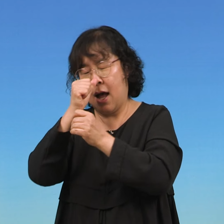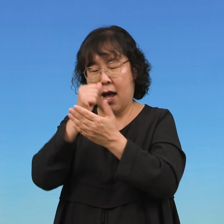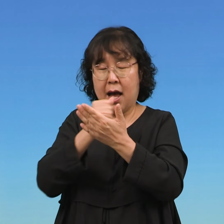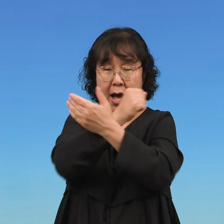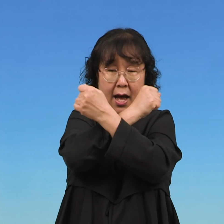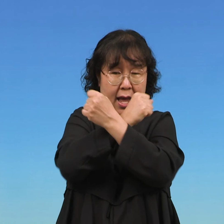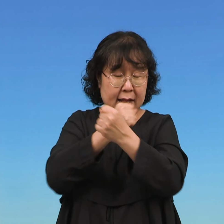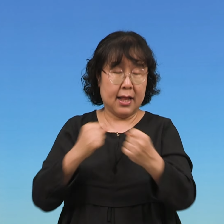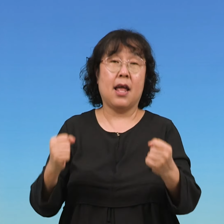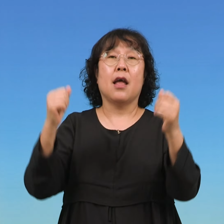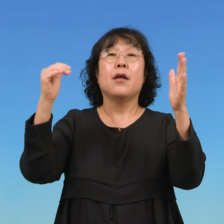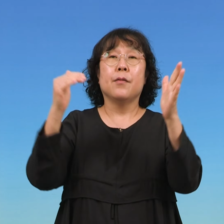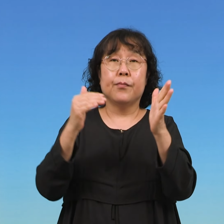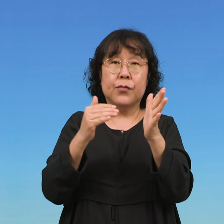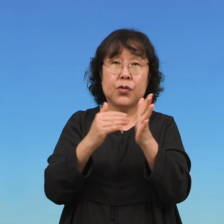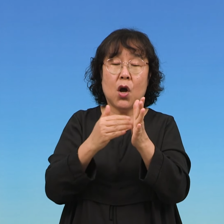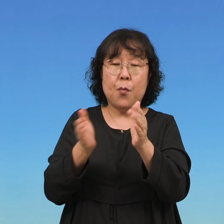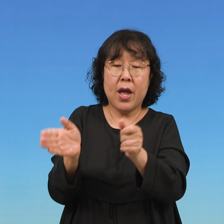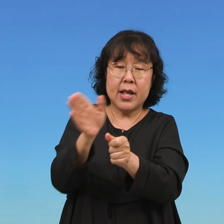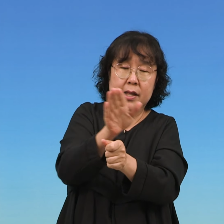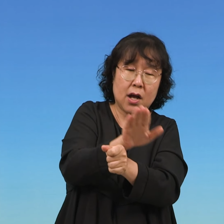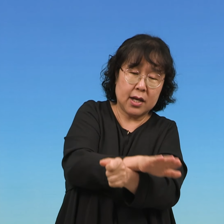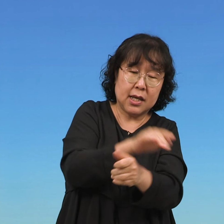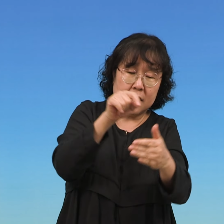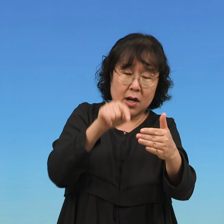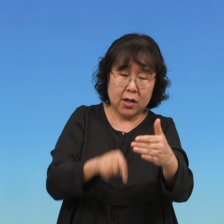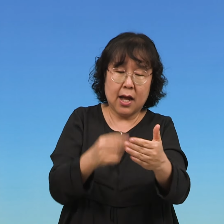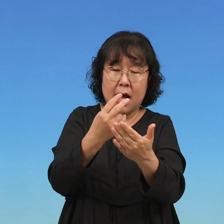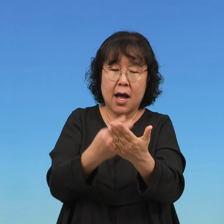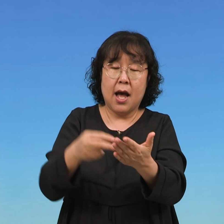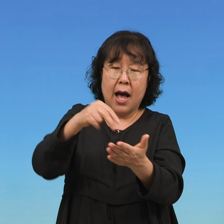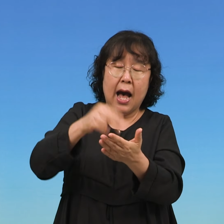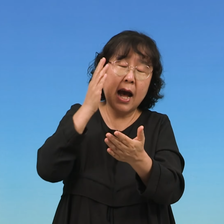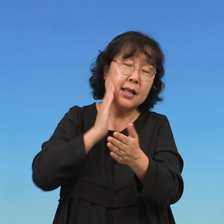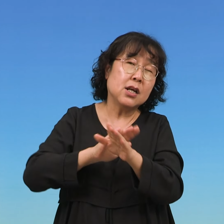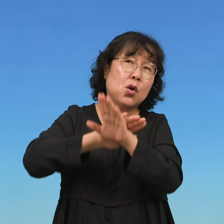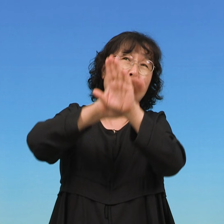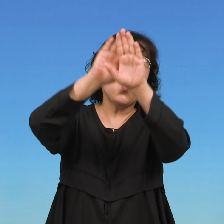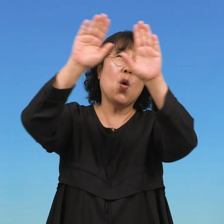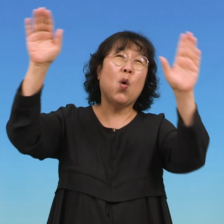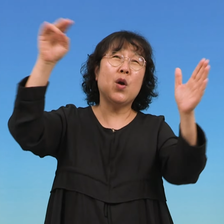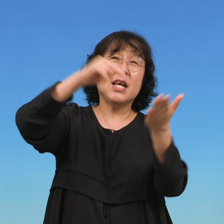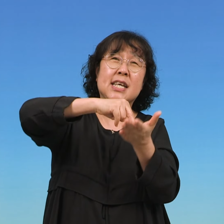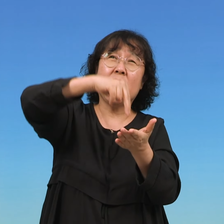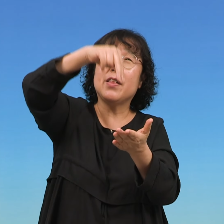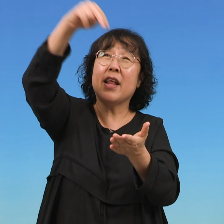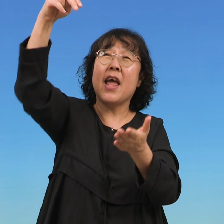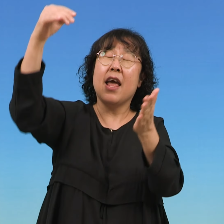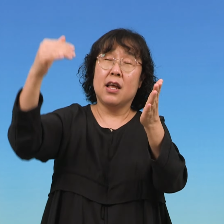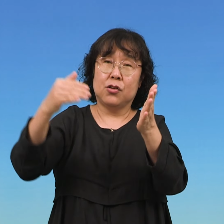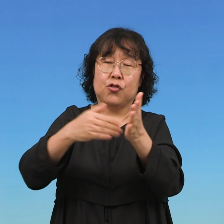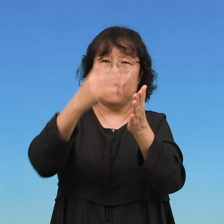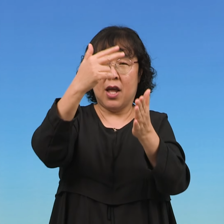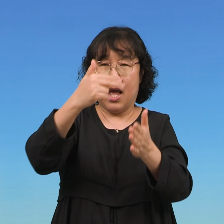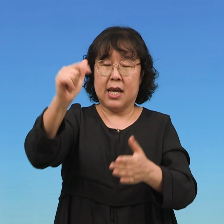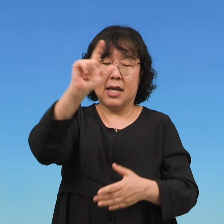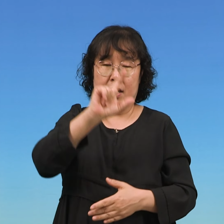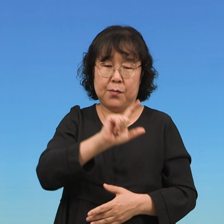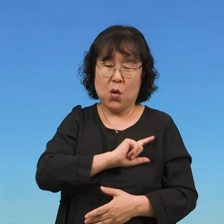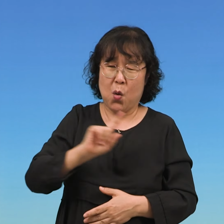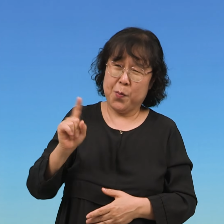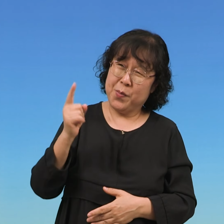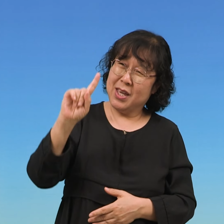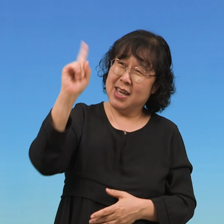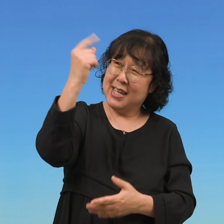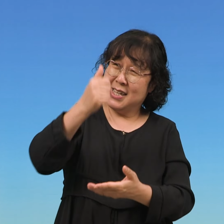주의 사회에서 무덤에서 하늘을 올리셨네 주의 이름